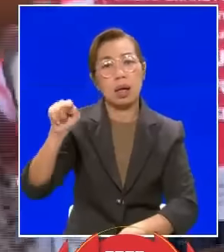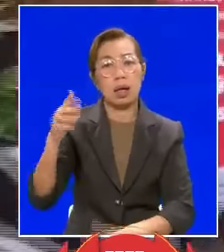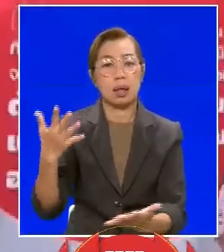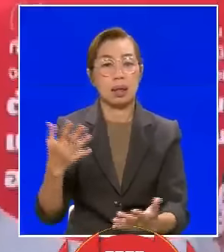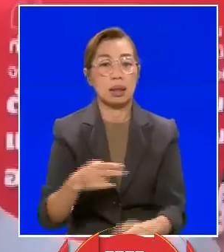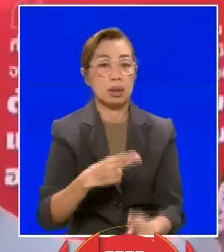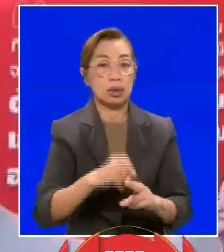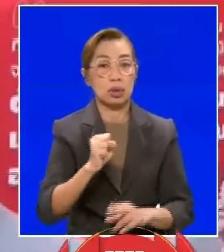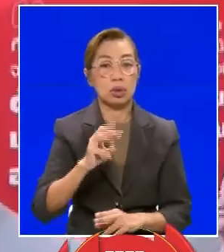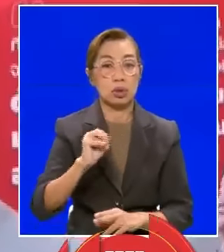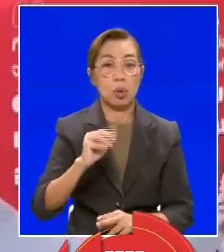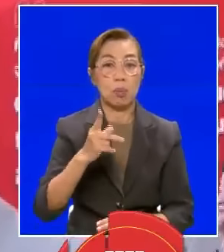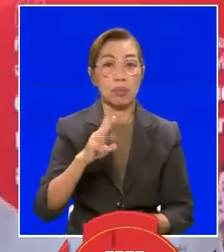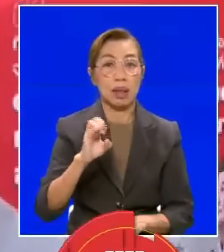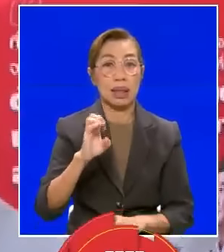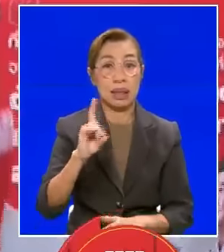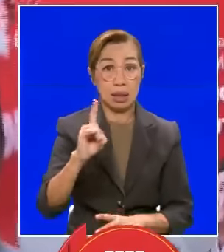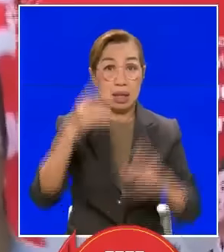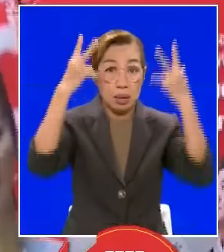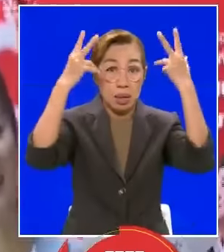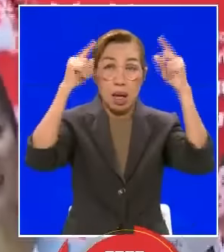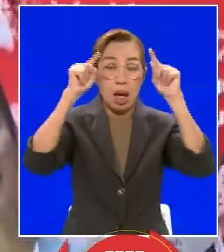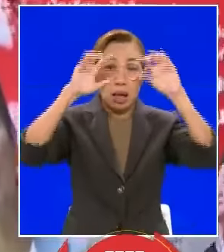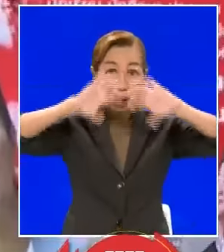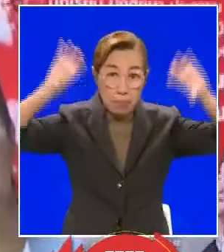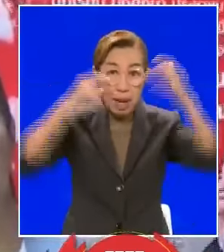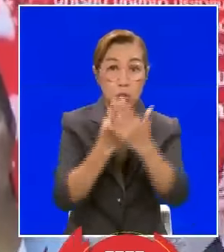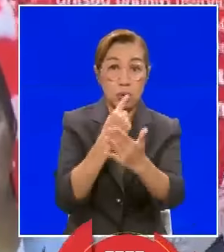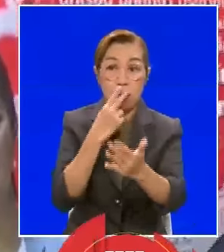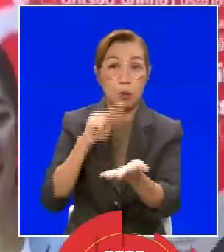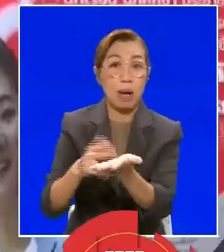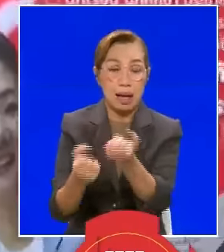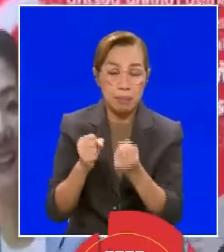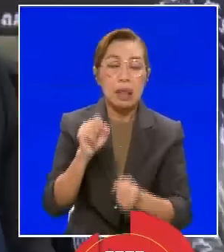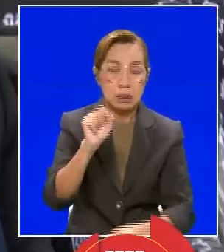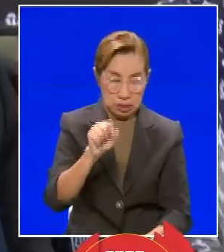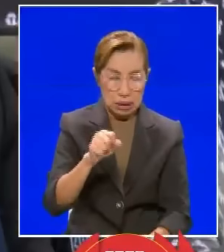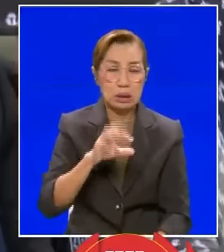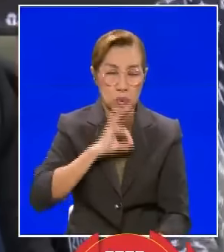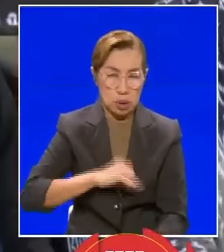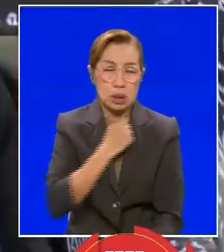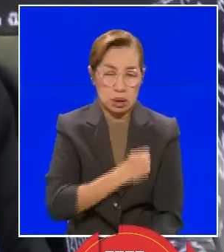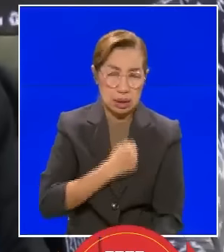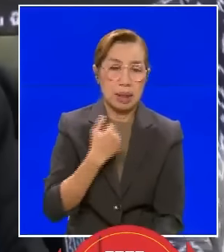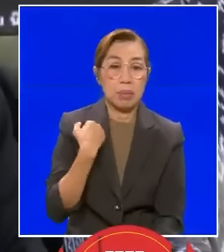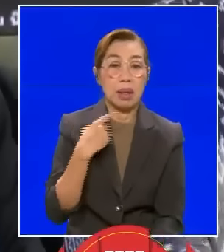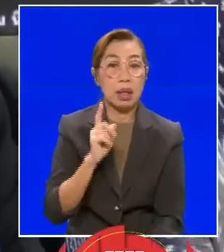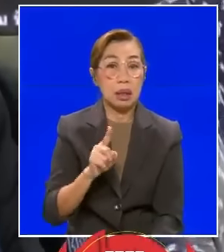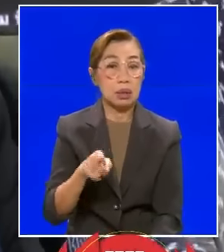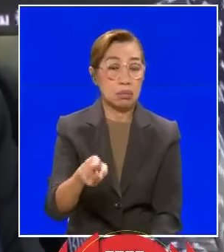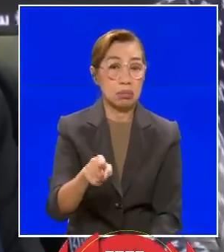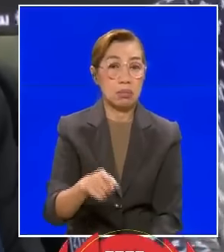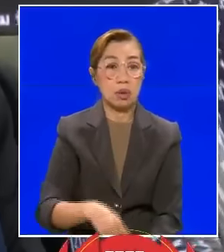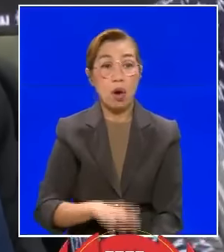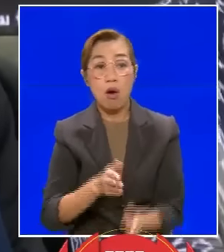มคิดเองก็บอกว่าในฐานะที่เป็นตัวแทนของรัฐบาลก็รู้สึกเสียใจและเกินคำว่าเสียใจยืนยันว่ารัฐบาลไม่ได้ก้าวล่วงฝ่าย